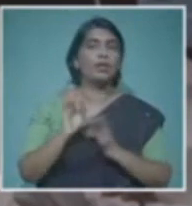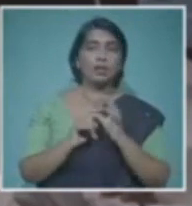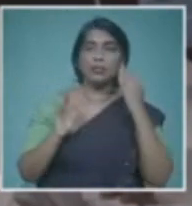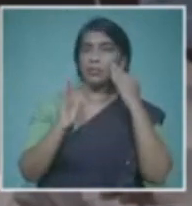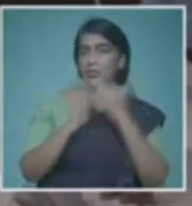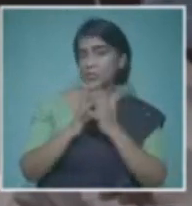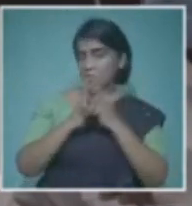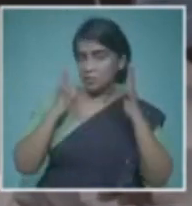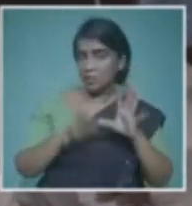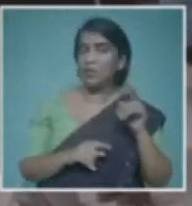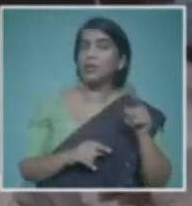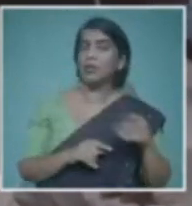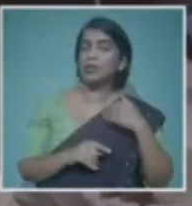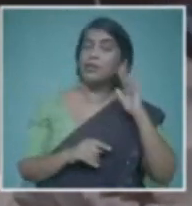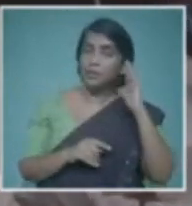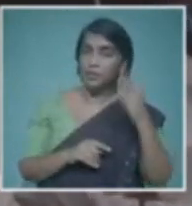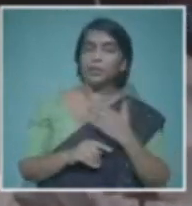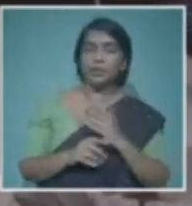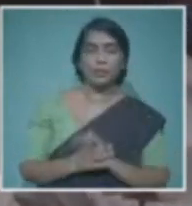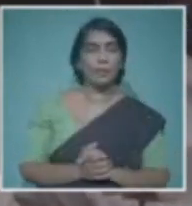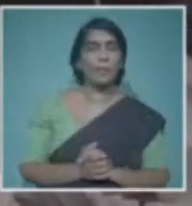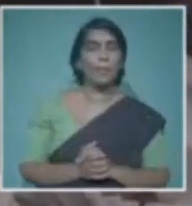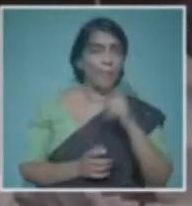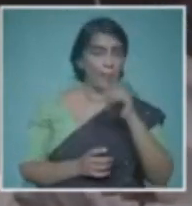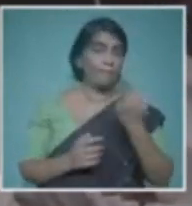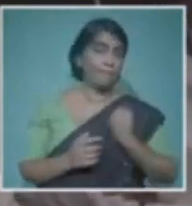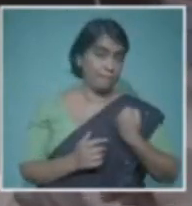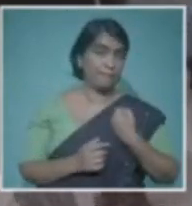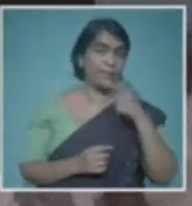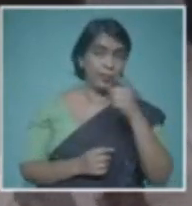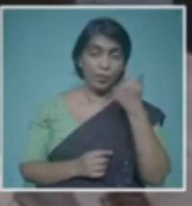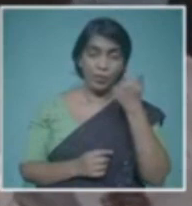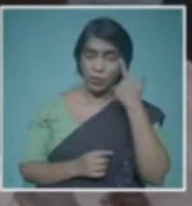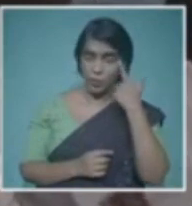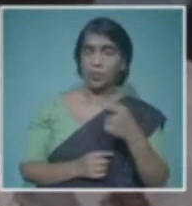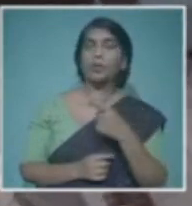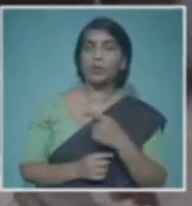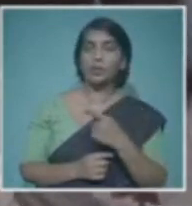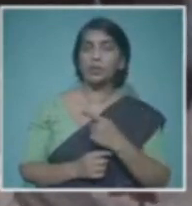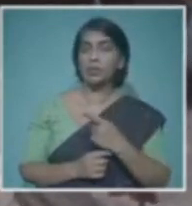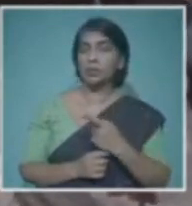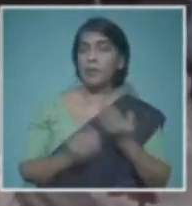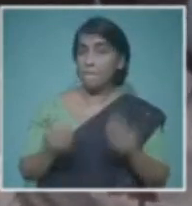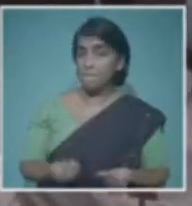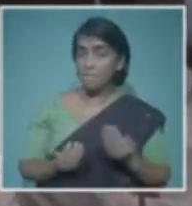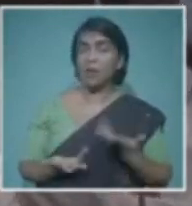තියෙනවා. විශේෂයෙන්ම ස්ටන්ටින් කියන එක ඔබ වෛද්‍යවරයෙක් නිසා ඔබ මේක හොඳටම දන්නවා. උසස බරත්